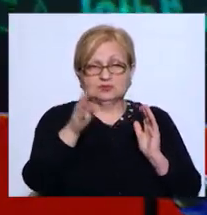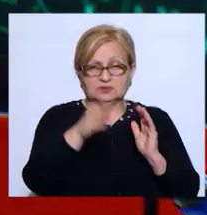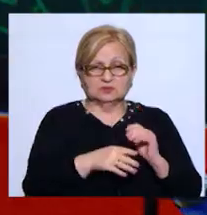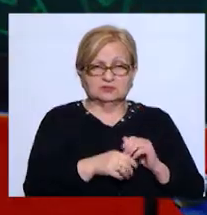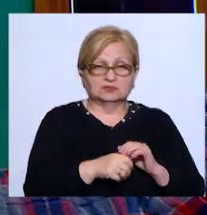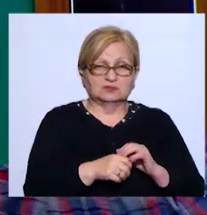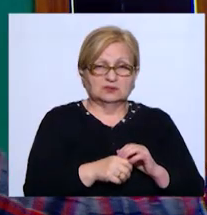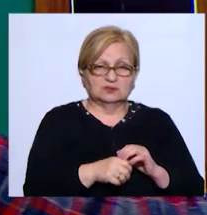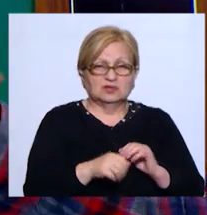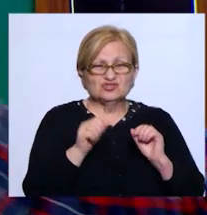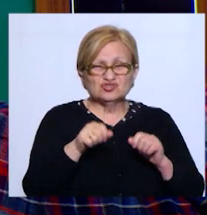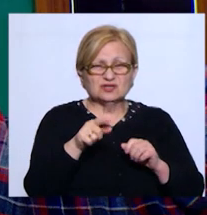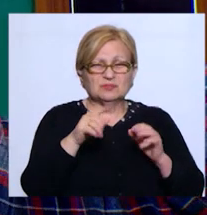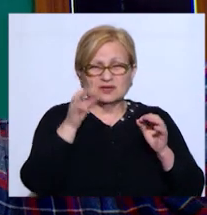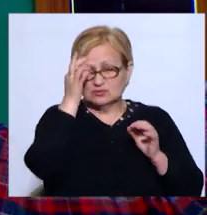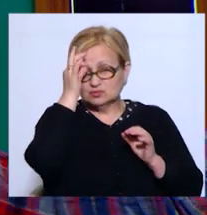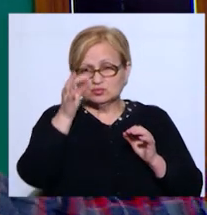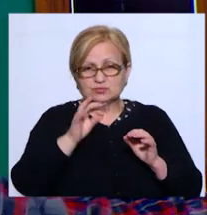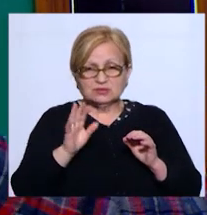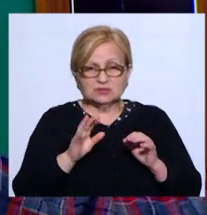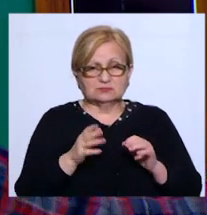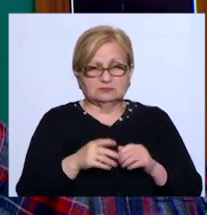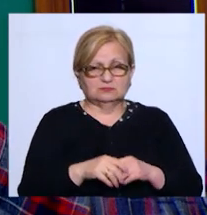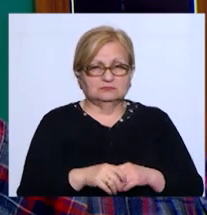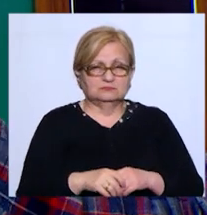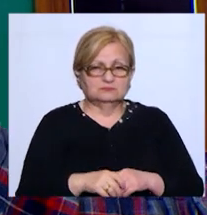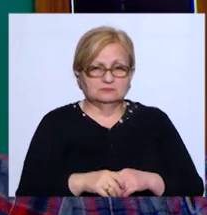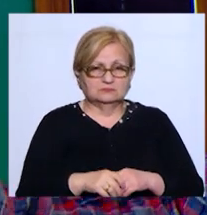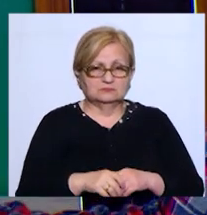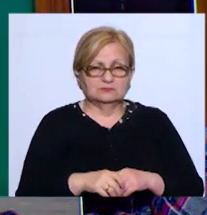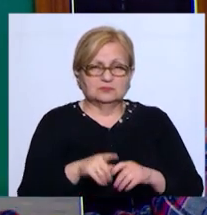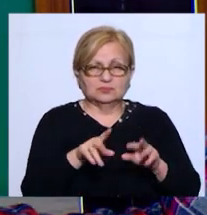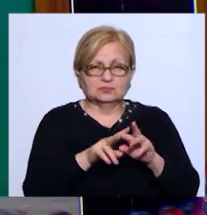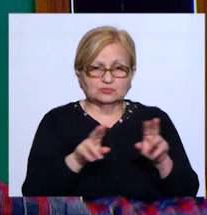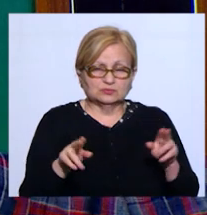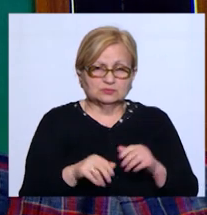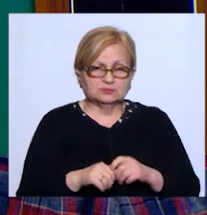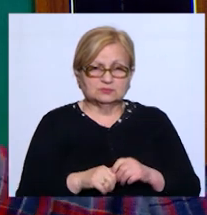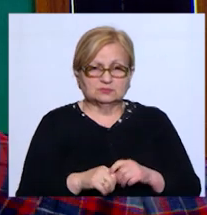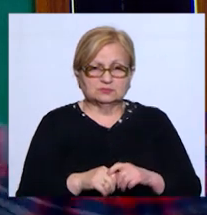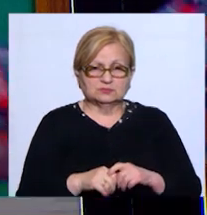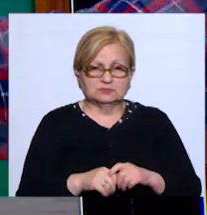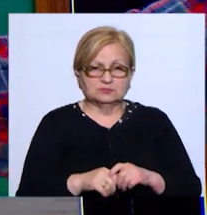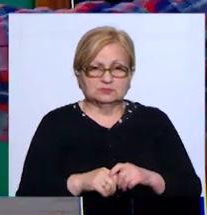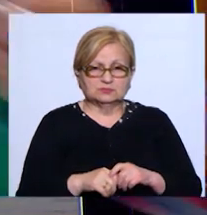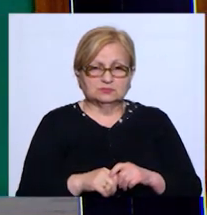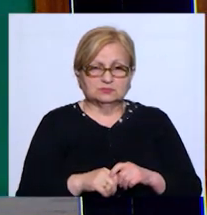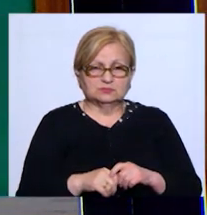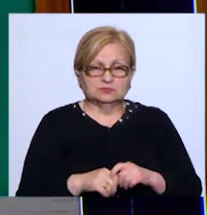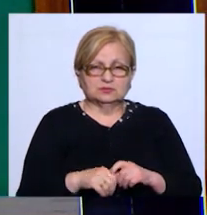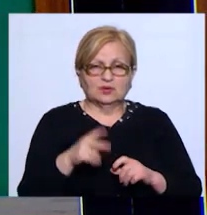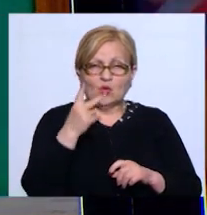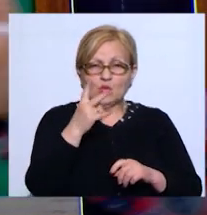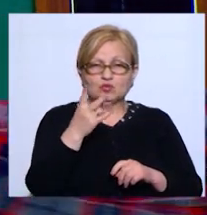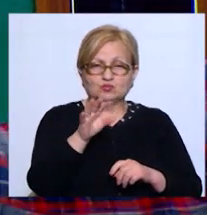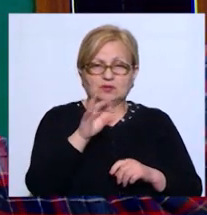ამბობ, შეიძლება მე არ გამომივიდეს ტოლი, მაგრამ ჩვენ ვიცით რომ აქ არის საუბარი ტოლ ნაჭრებზე და 2 უნდა